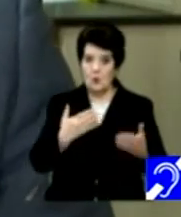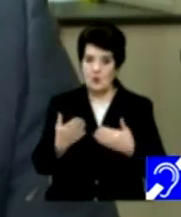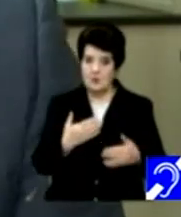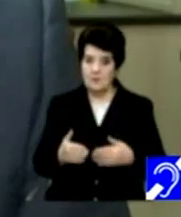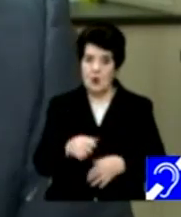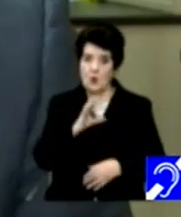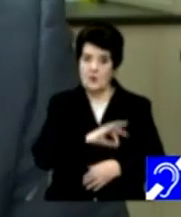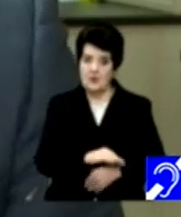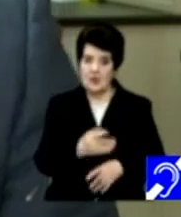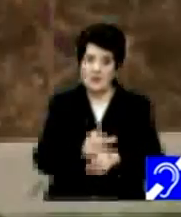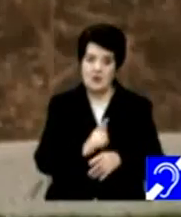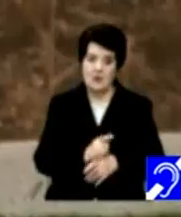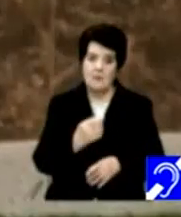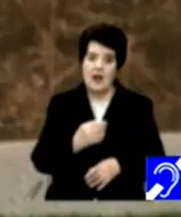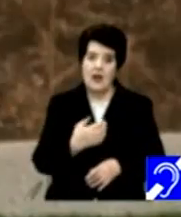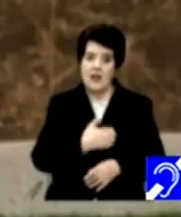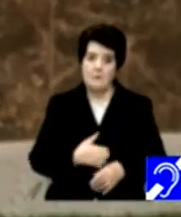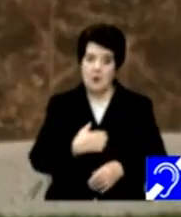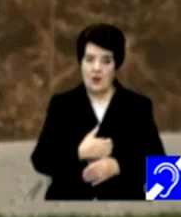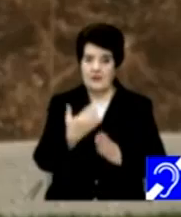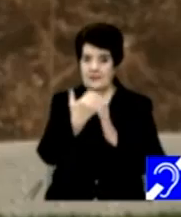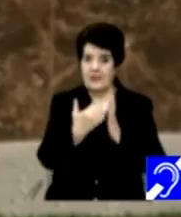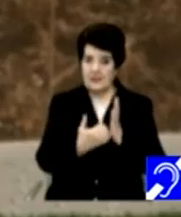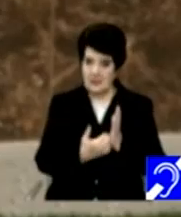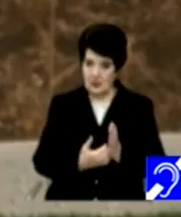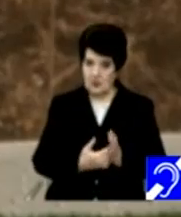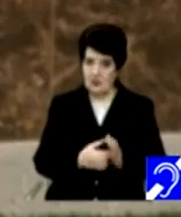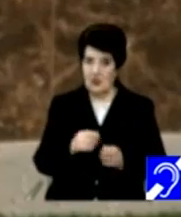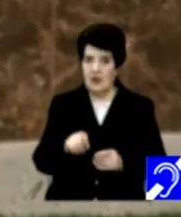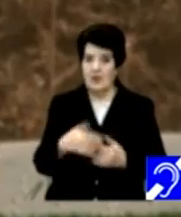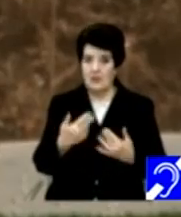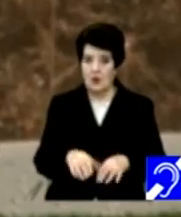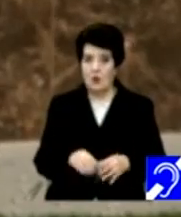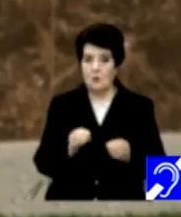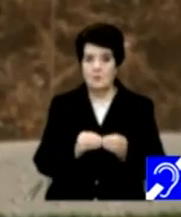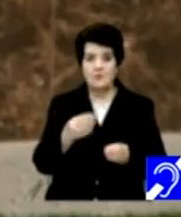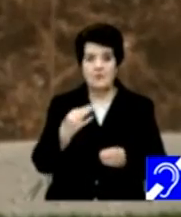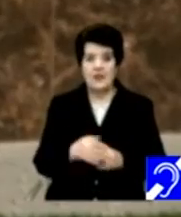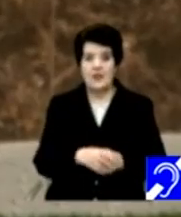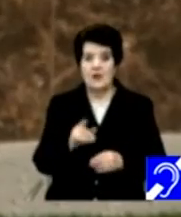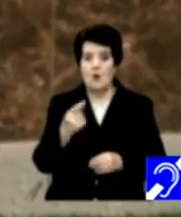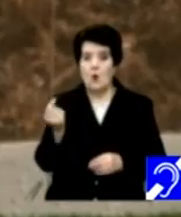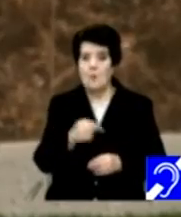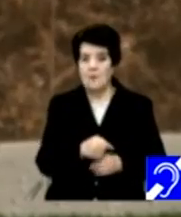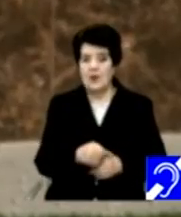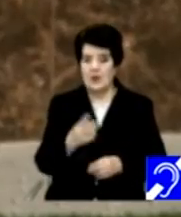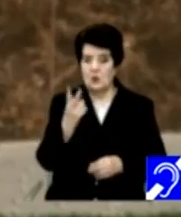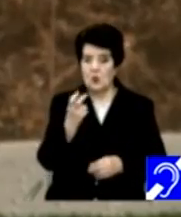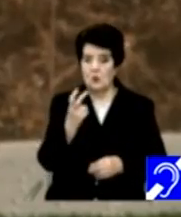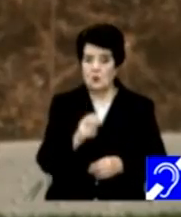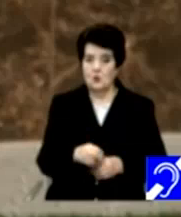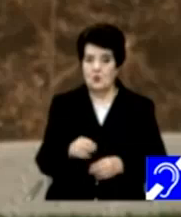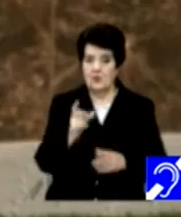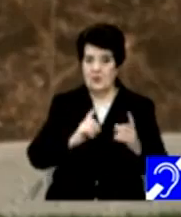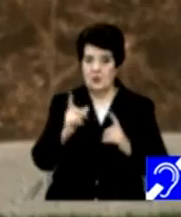ostilă, pentru că asta e cel mai important. Potrivit statisticilor, acum un deceniu, în Republica Moldova își făceau studiile 1200 de studenți